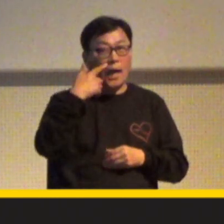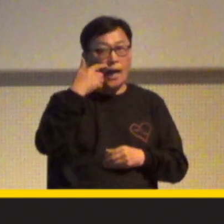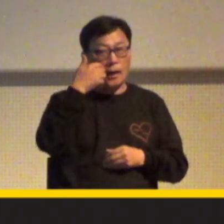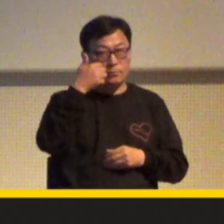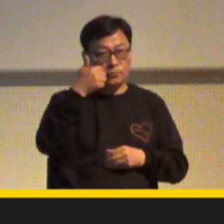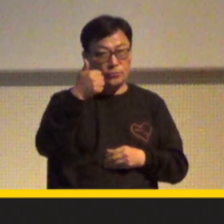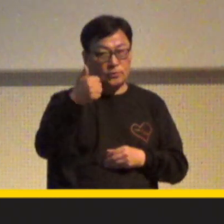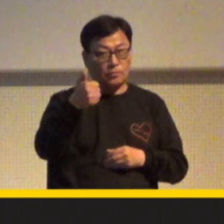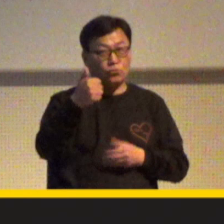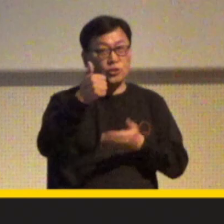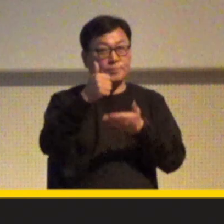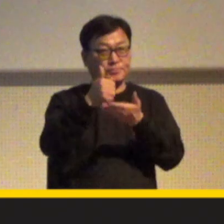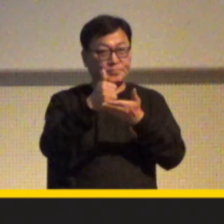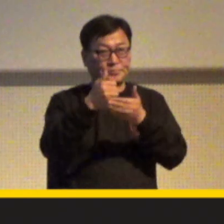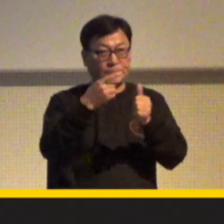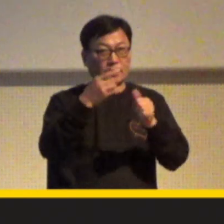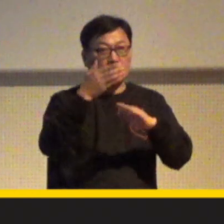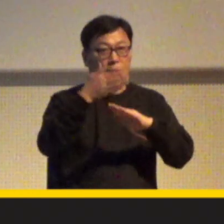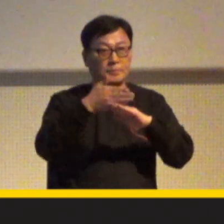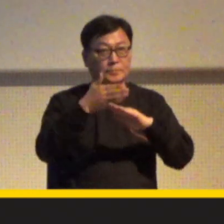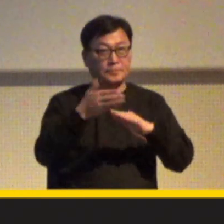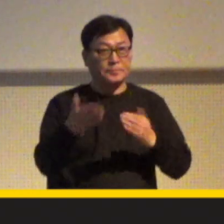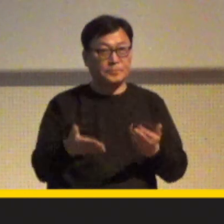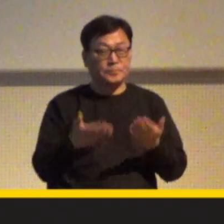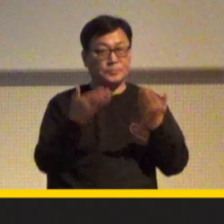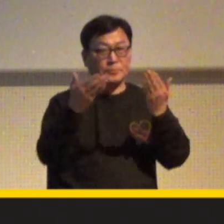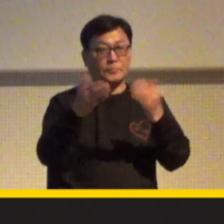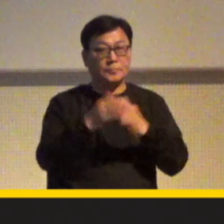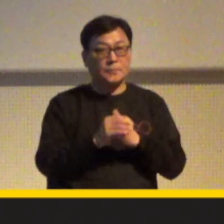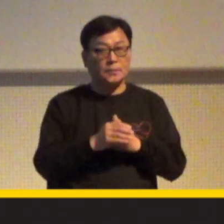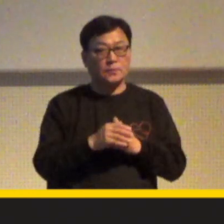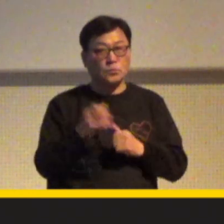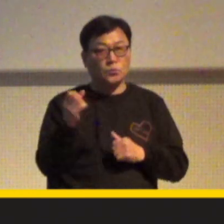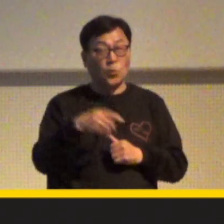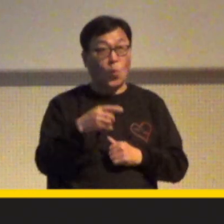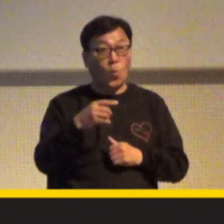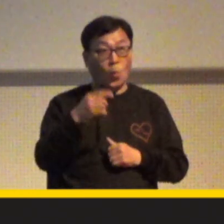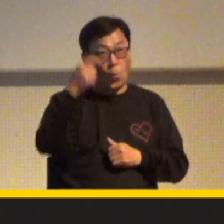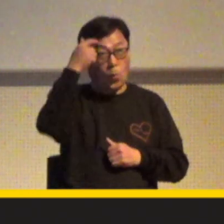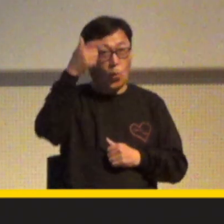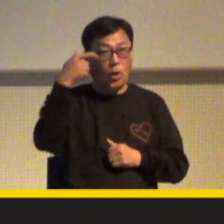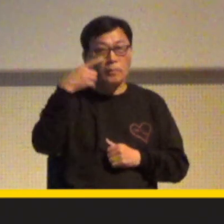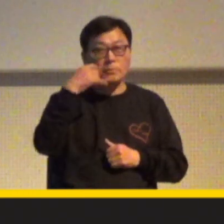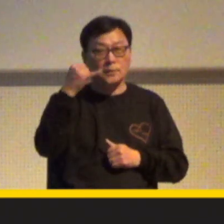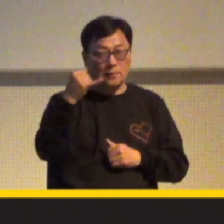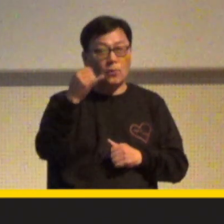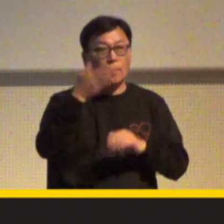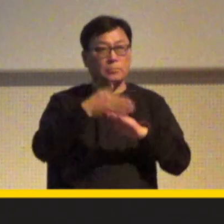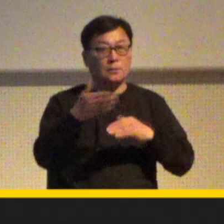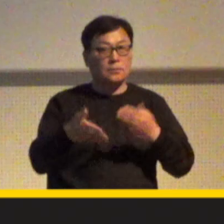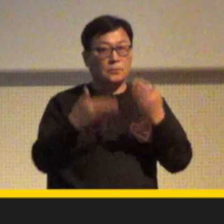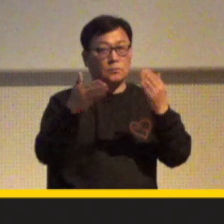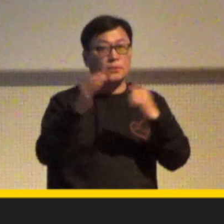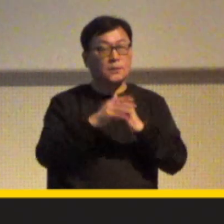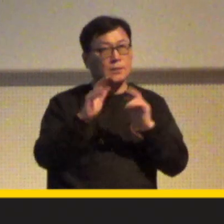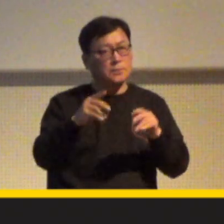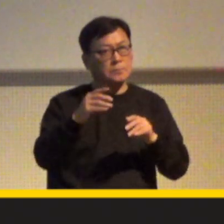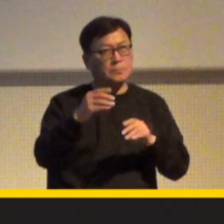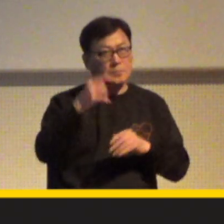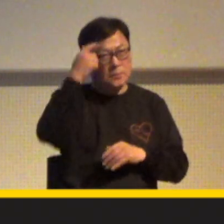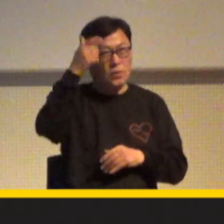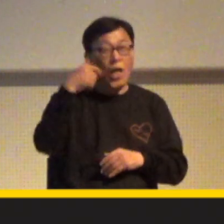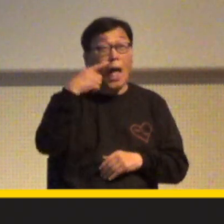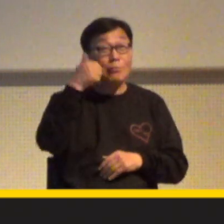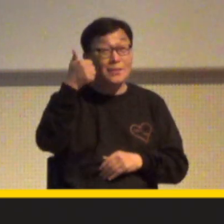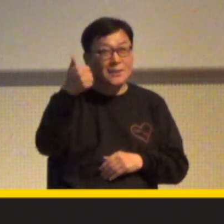보호해주신 대부님 감사드립니다. 우리 대부님께서도 정말 감사드리고요. 지금